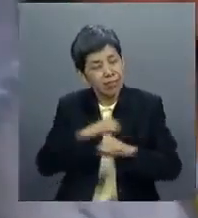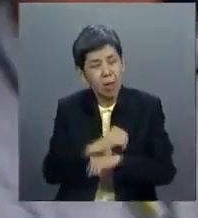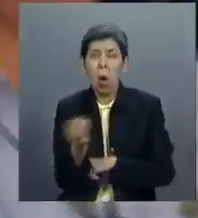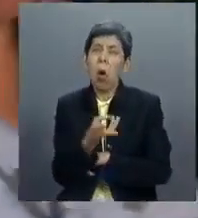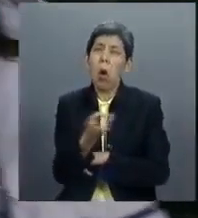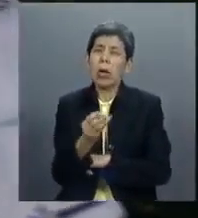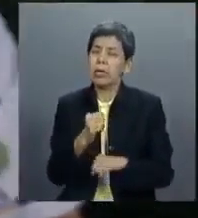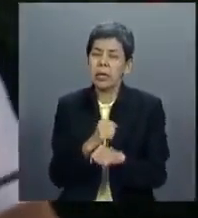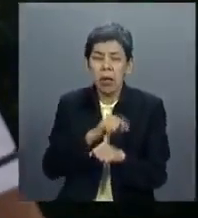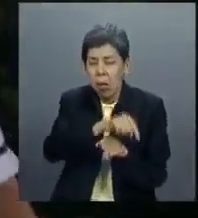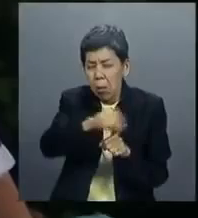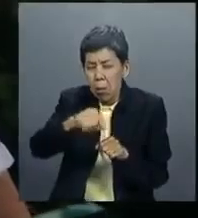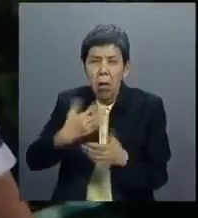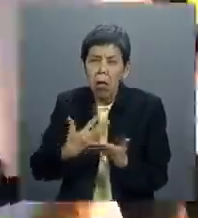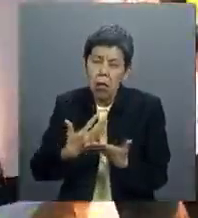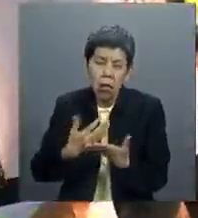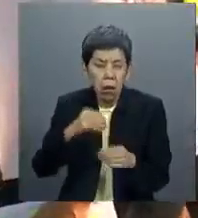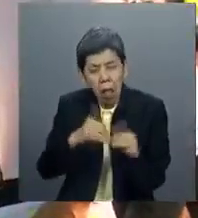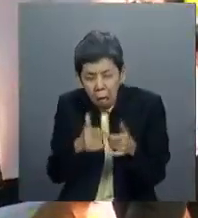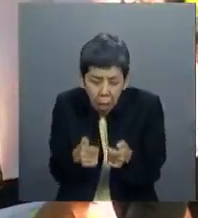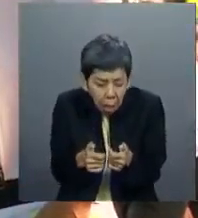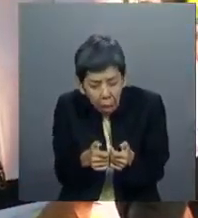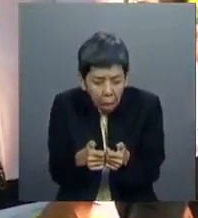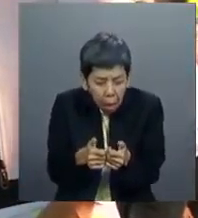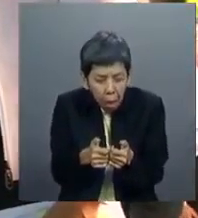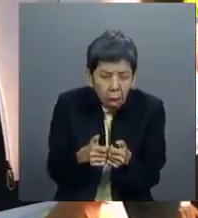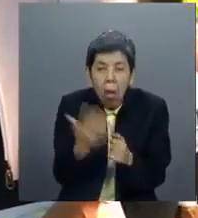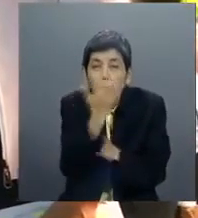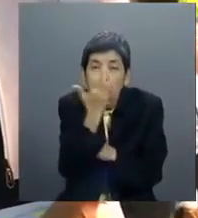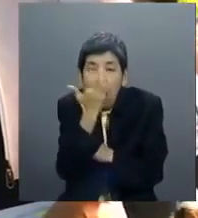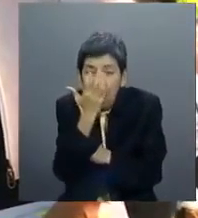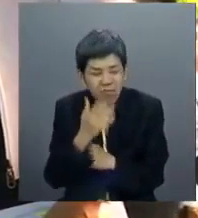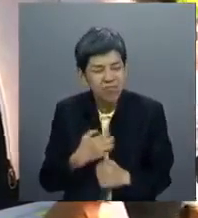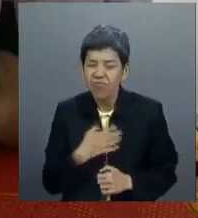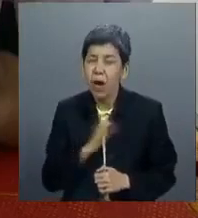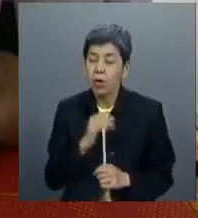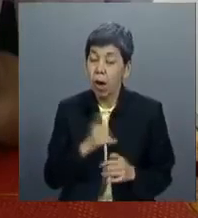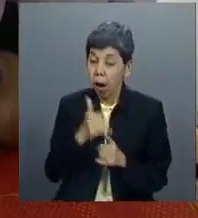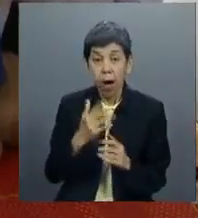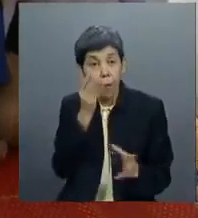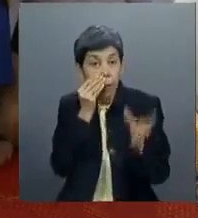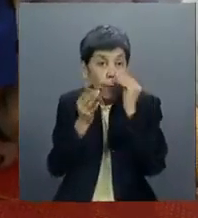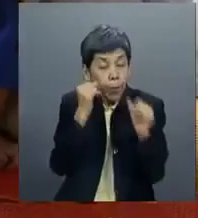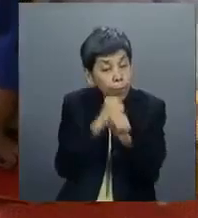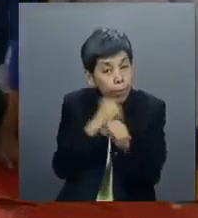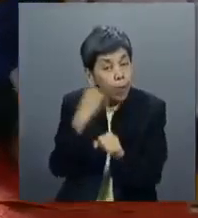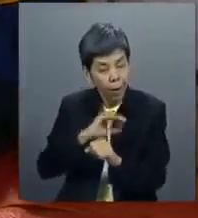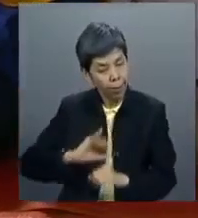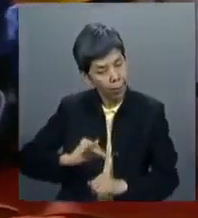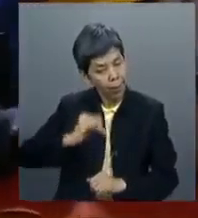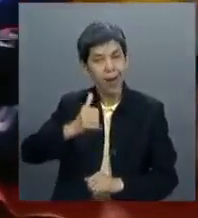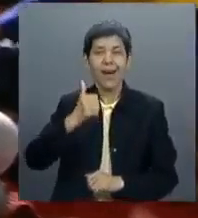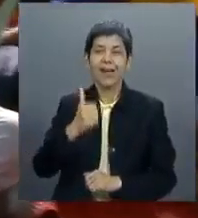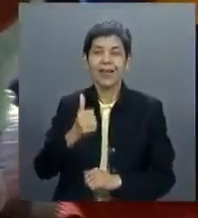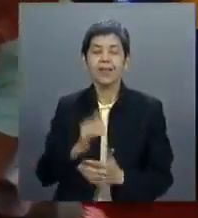มันจะได้ไม่ต้องไปอยู่ในที่เล่นกับเกมกับอยู่กับหน้าสังคมก้มหน้าถ้าส่งเข้าไปตัวนี้เขาน่าจะมีการพัฒนาที่ดีขึ้